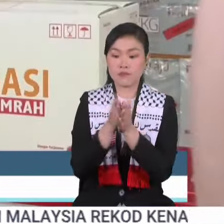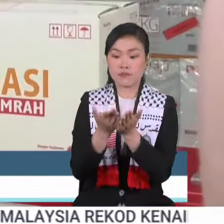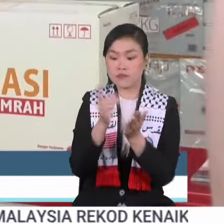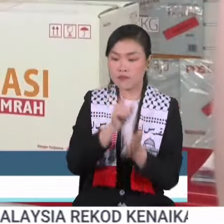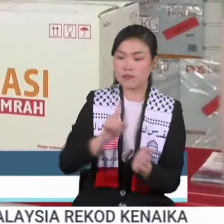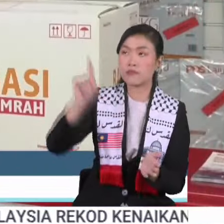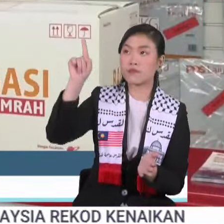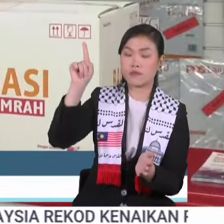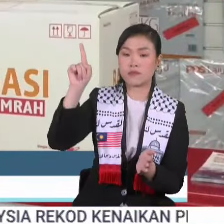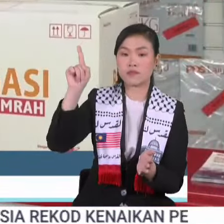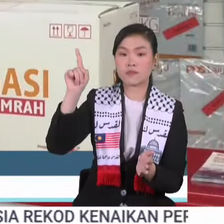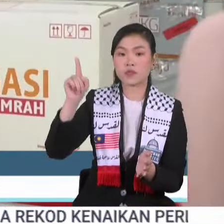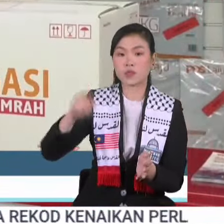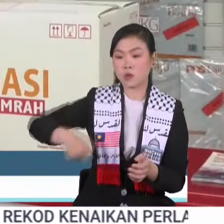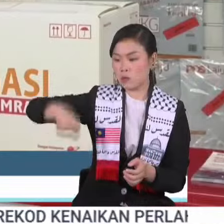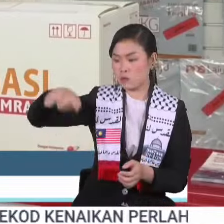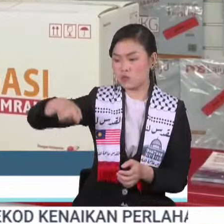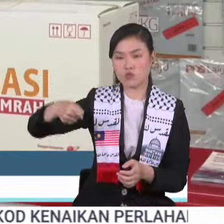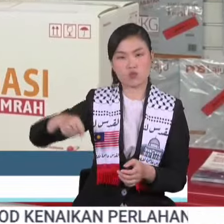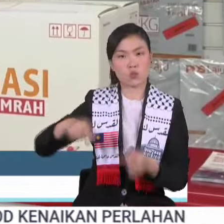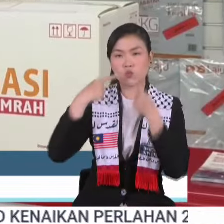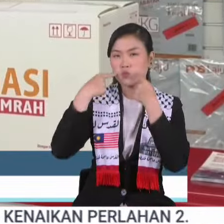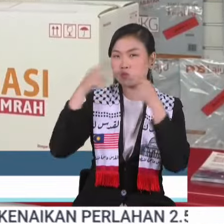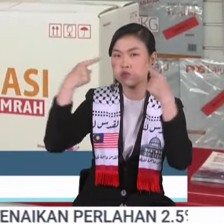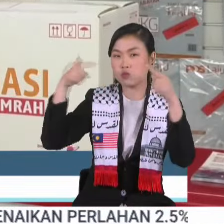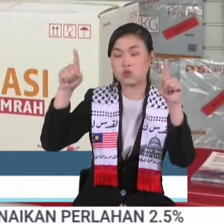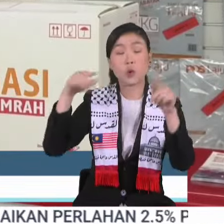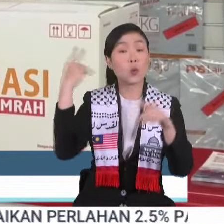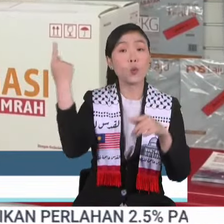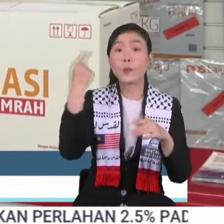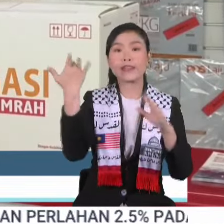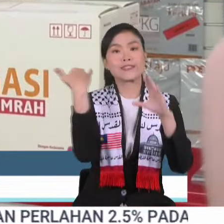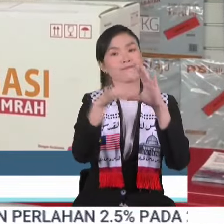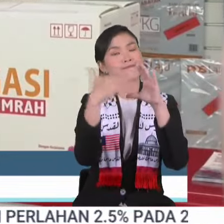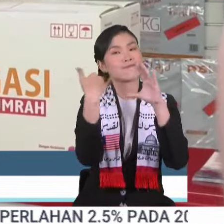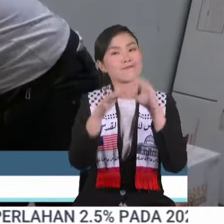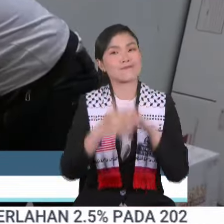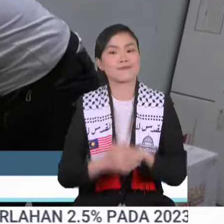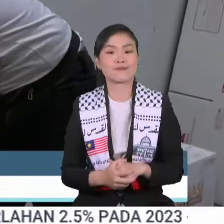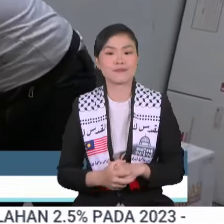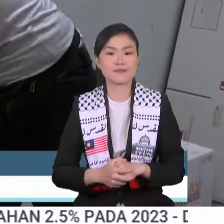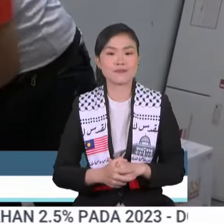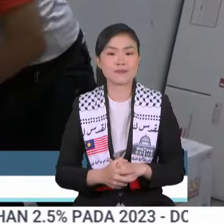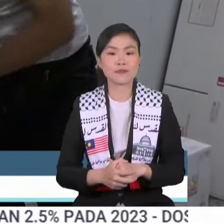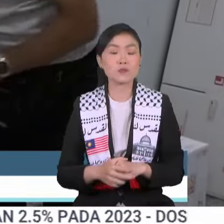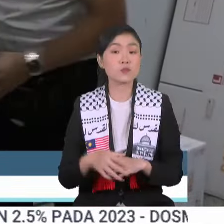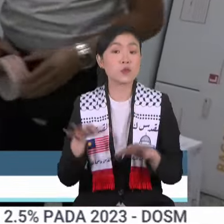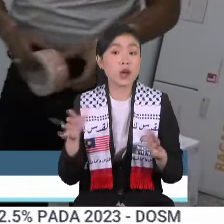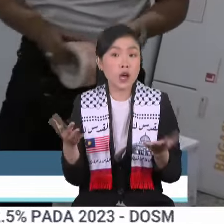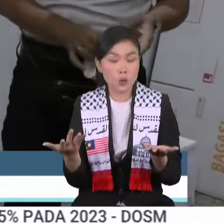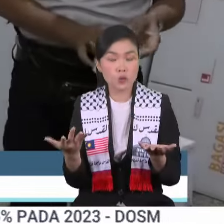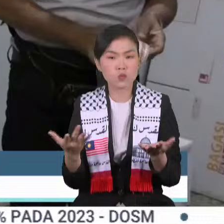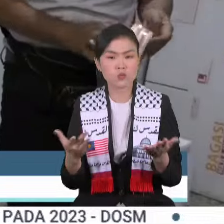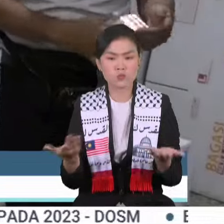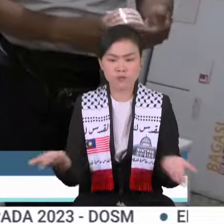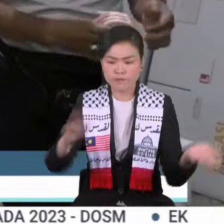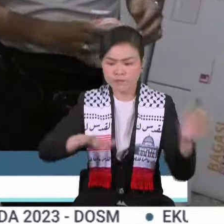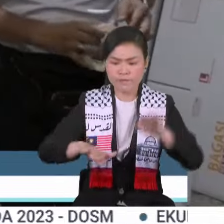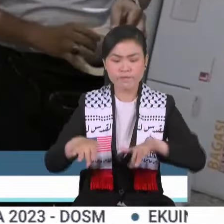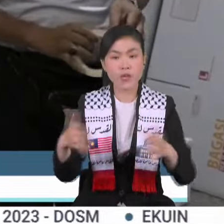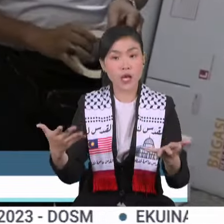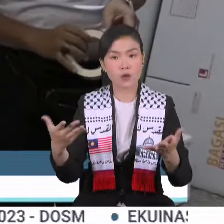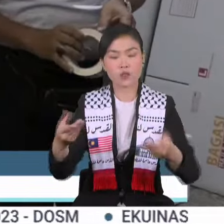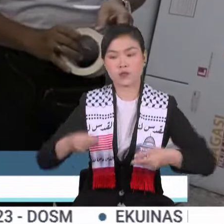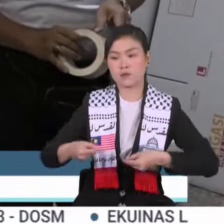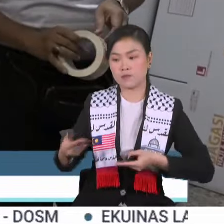antara bagasi yang popular yang dihantar oleh jemaah-jemaah haji. Apa yang perlu dibuat? Bawa Al-Quran tu ke kaunter